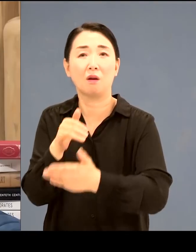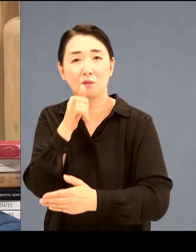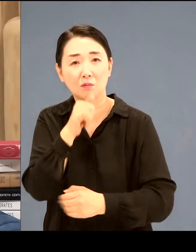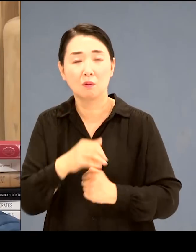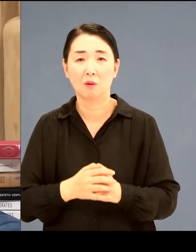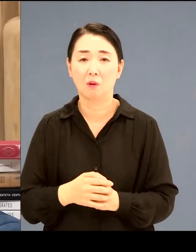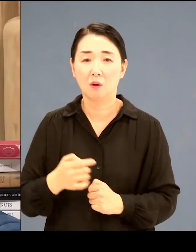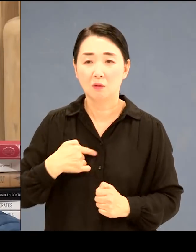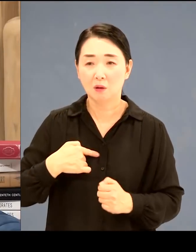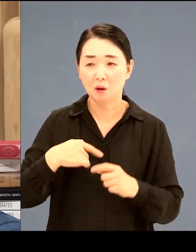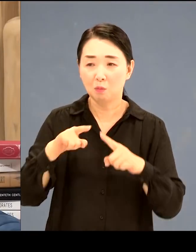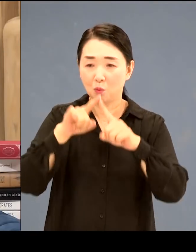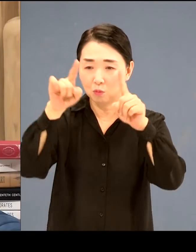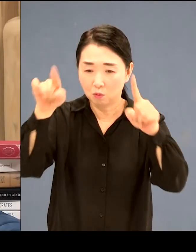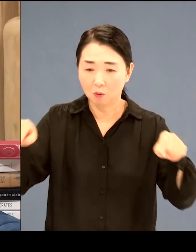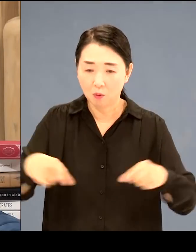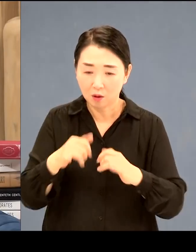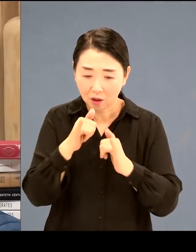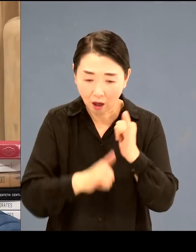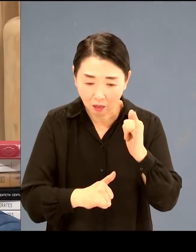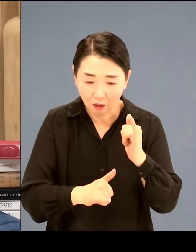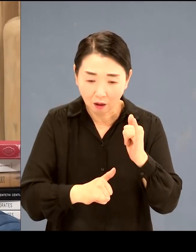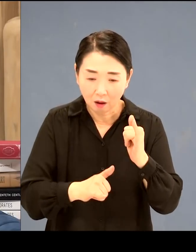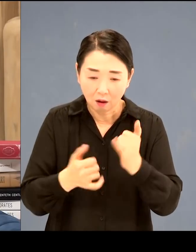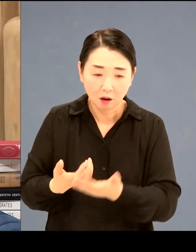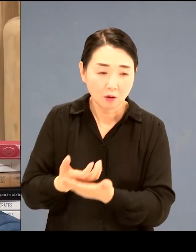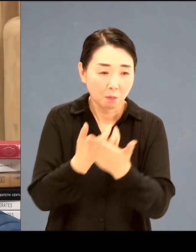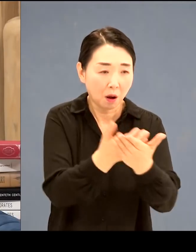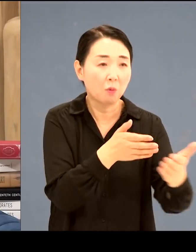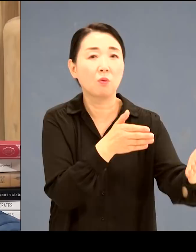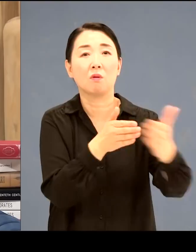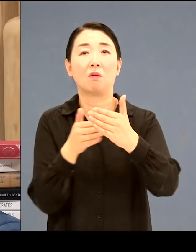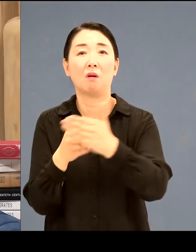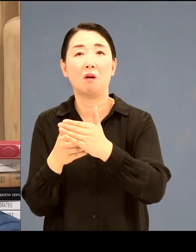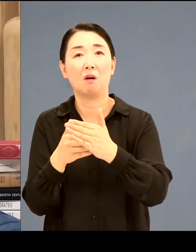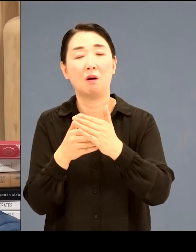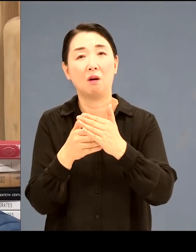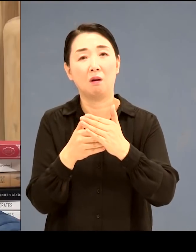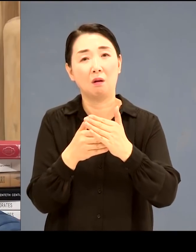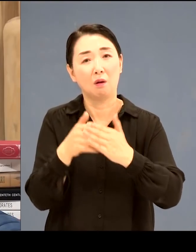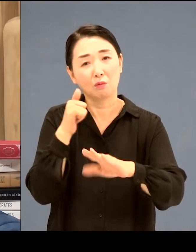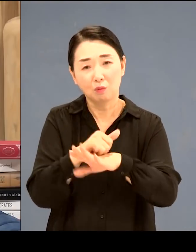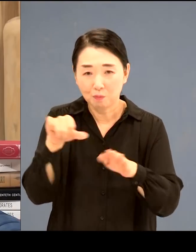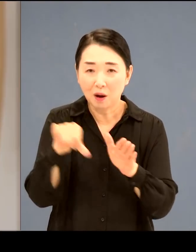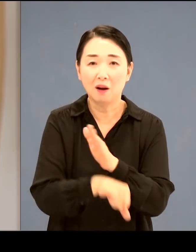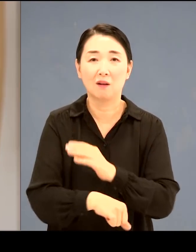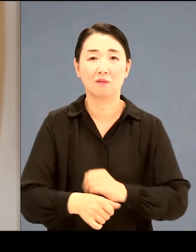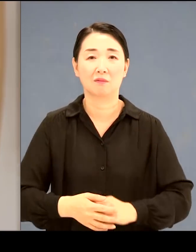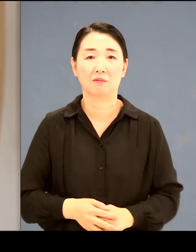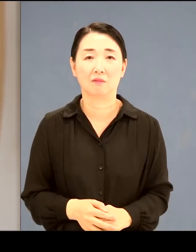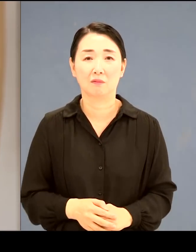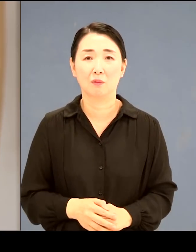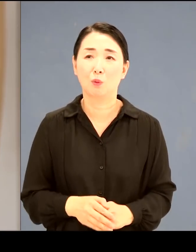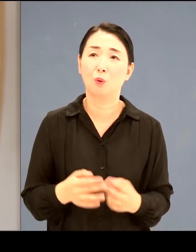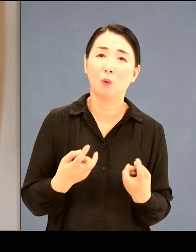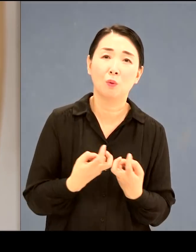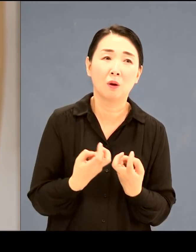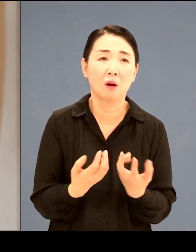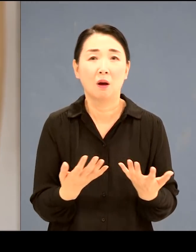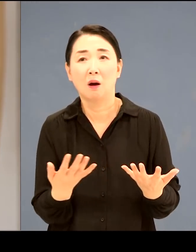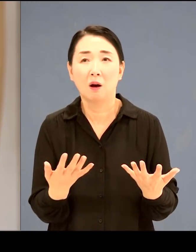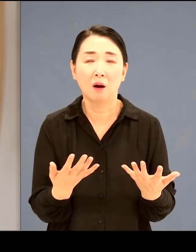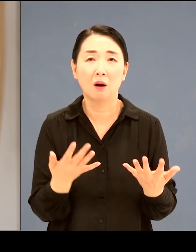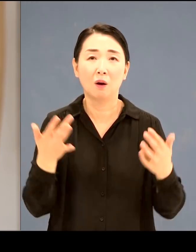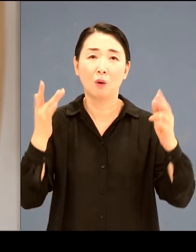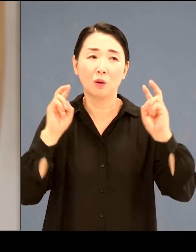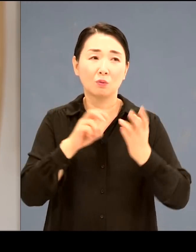포트폴리오를 들고 가는 회사마다 다 거절당하고 취업이 안 돼서 네. 근데 어떡하지? 이렇게